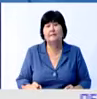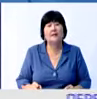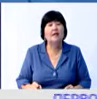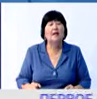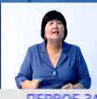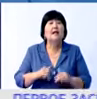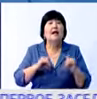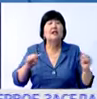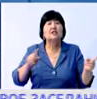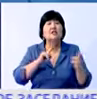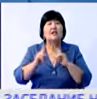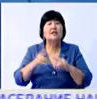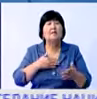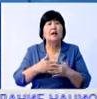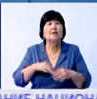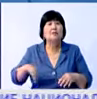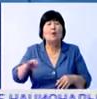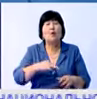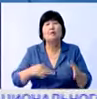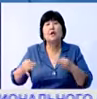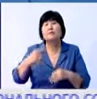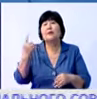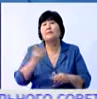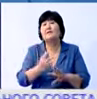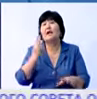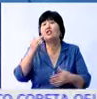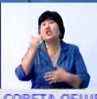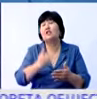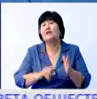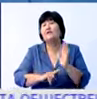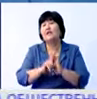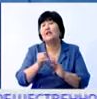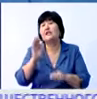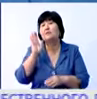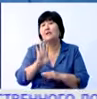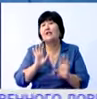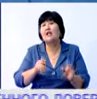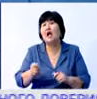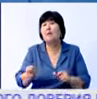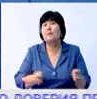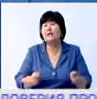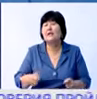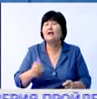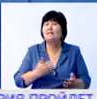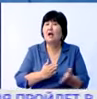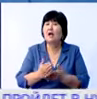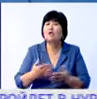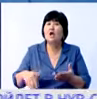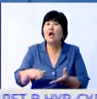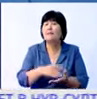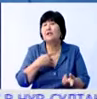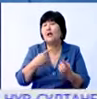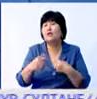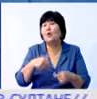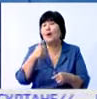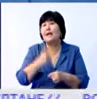на расширенном собрание актива области обсуждены и а очередные задачи вытекающие из послания президента конструктивный общественный диалог